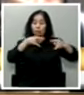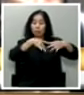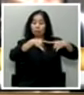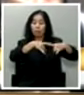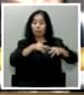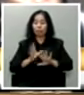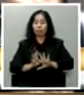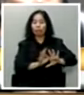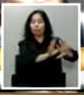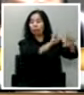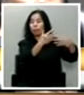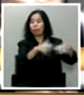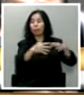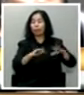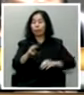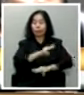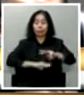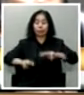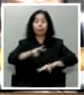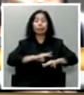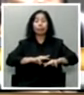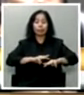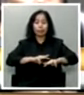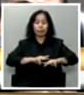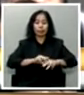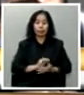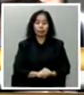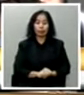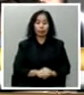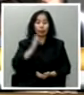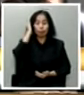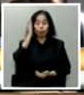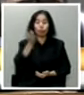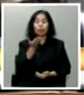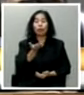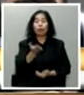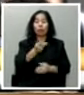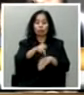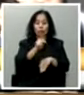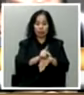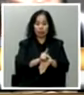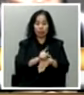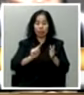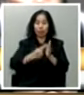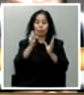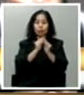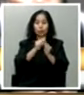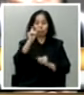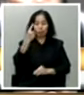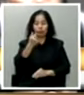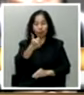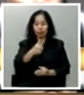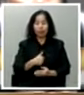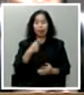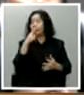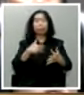ออกนอกห้องประชุมหมดแล้วถึงอย่างไรท่านประธานครับวันพรุ่งนี้ก็ขอท่านประธานเริ่มประชุมใหม่ก็ได้ครับท่านประธานครับ ไม่เป็